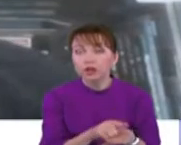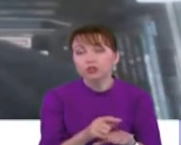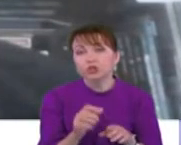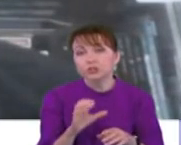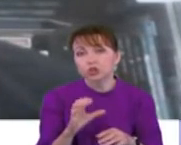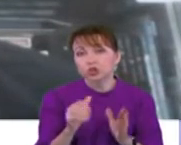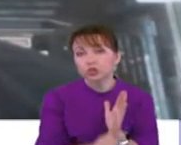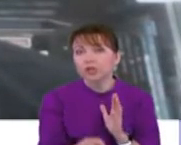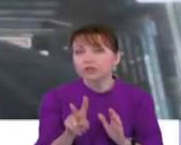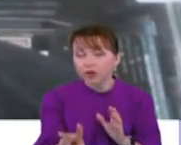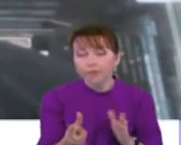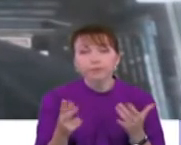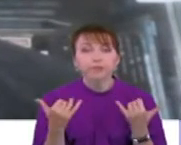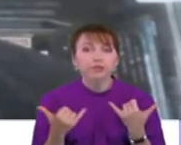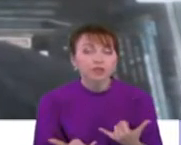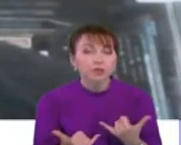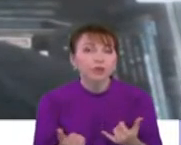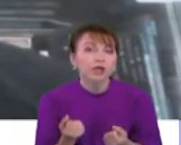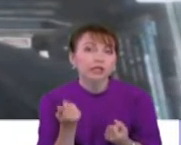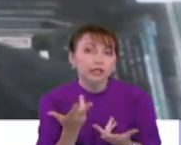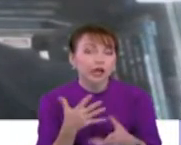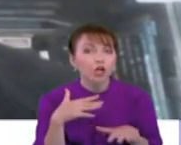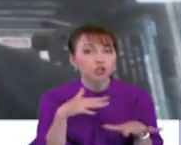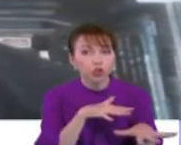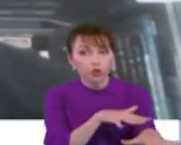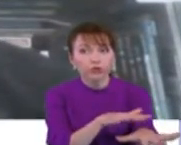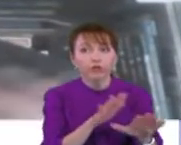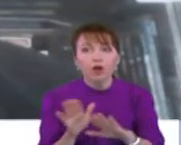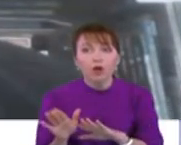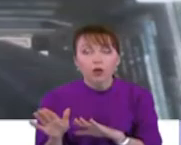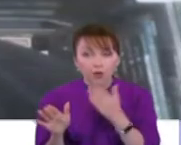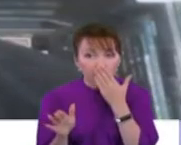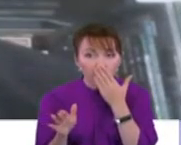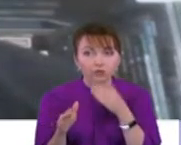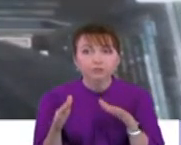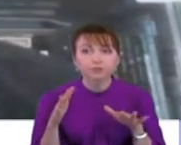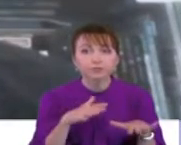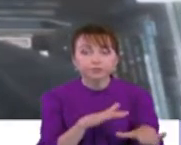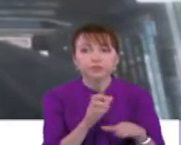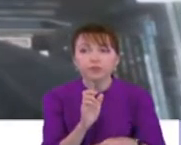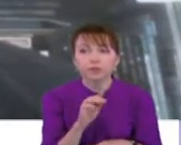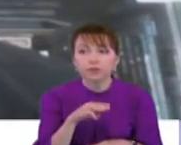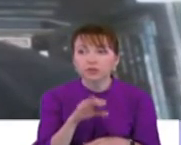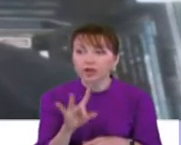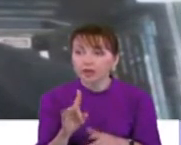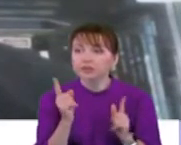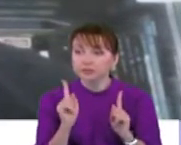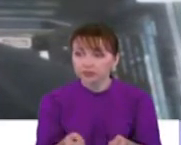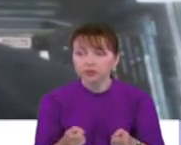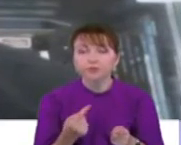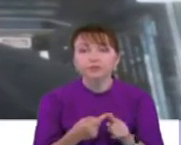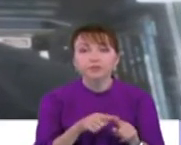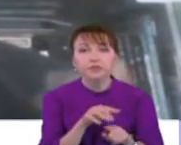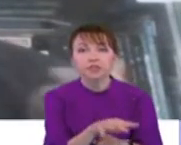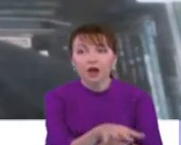Т-62. І тепер от кілька ешелонів пройшло. Це БТРи, дійсно, це